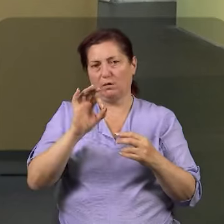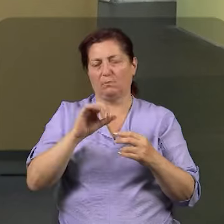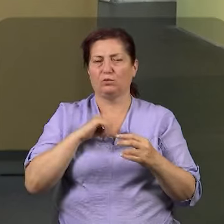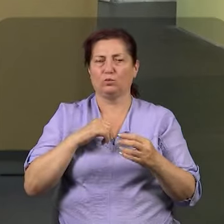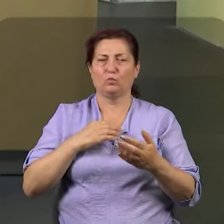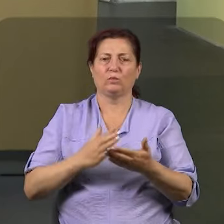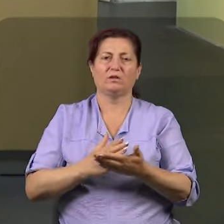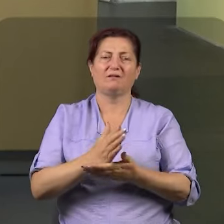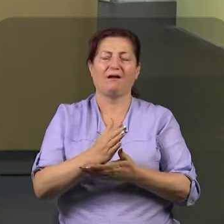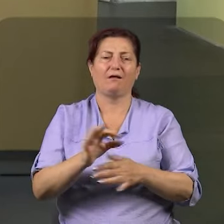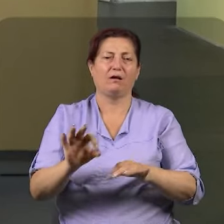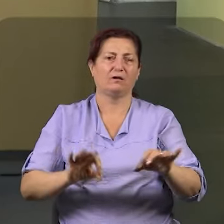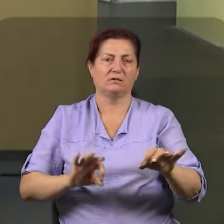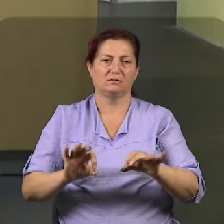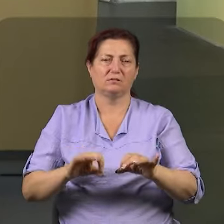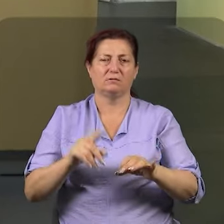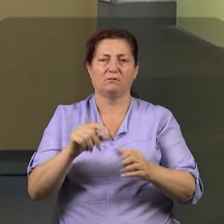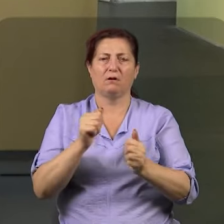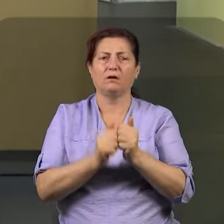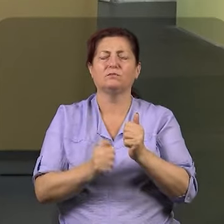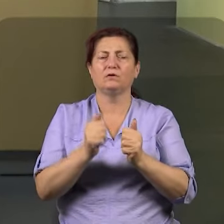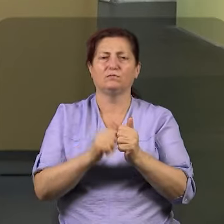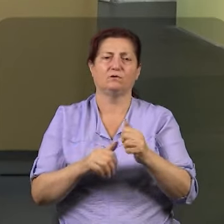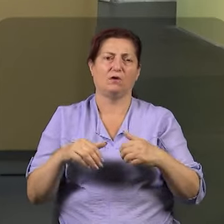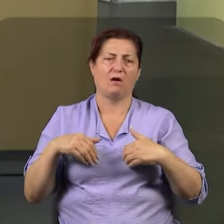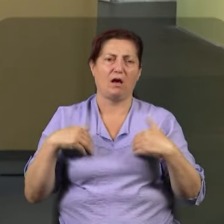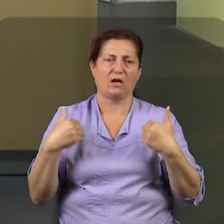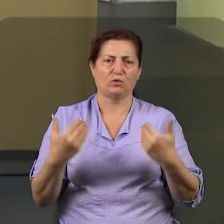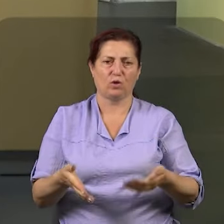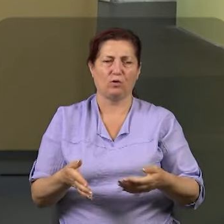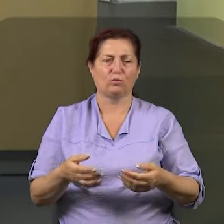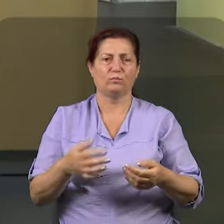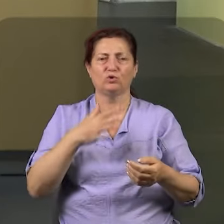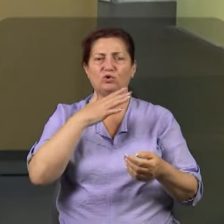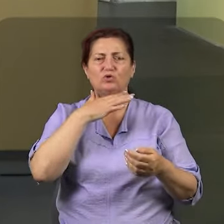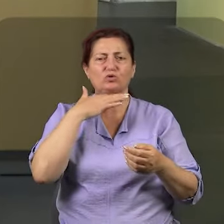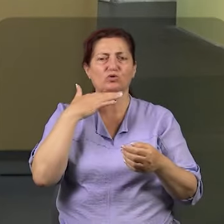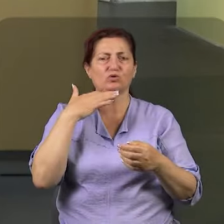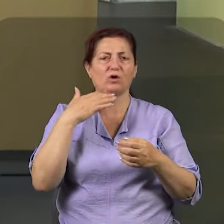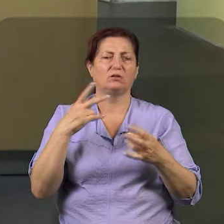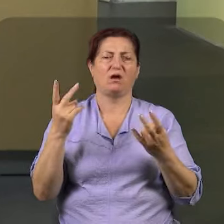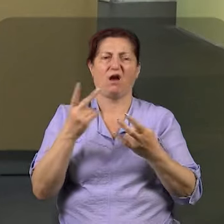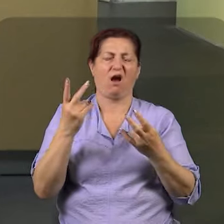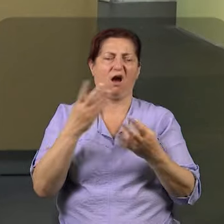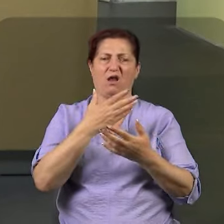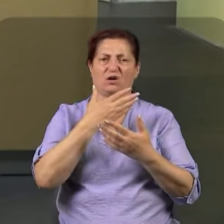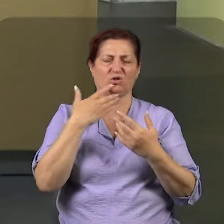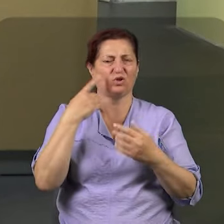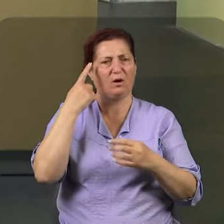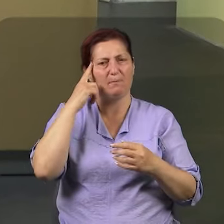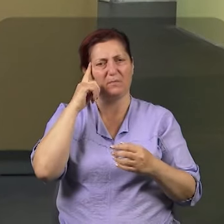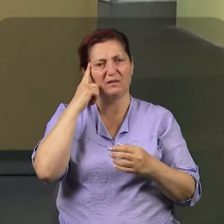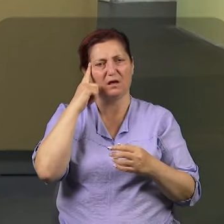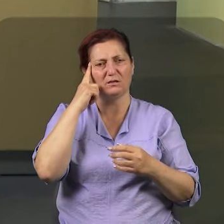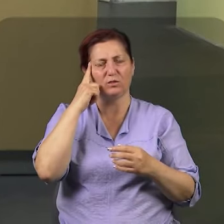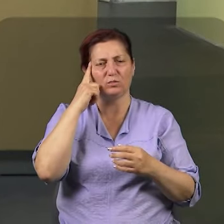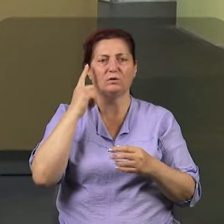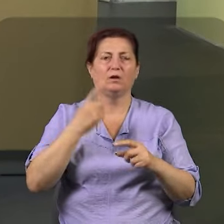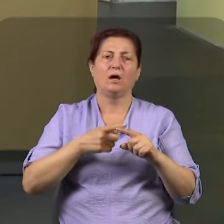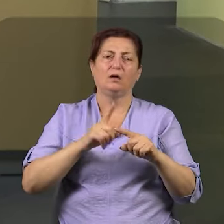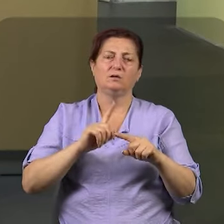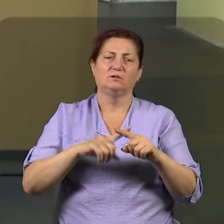նախագծերից, դրանք ոնց որ հանդհատ առաջարկում են, ոնց որ շատ նույնիսկ կարիք չկա այդքան շատ մտածելու, հա, այսինքն